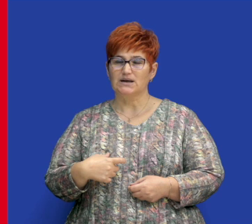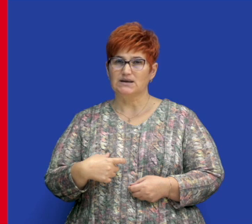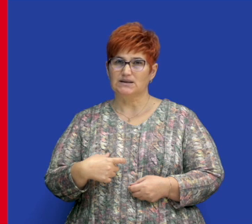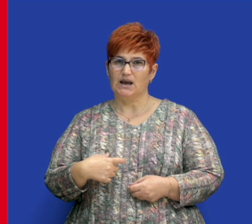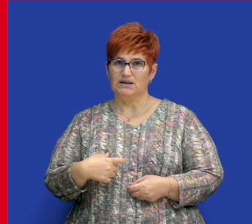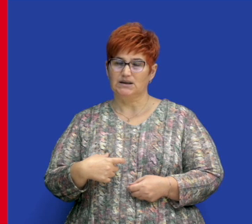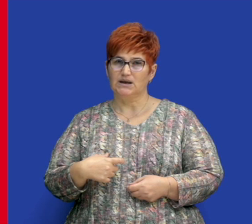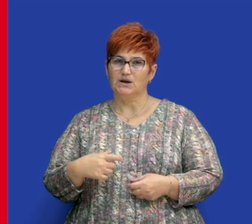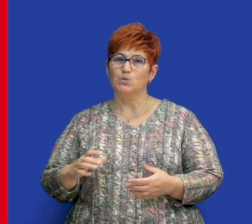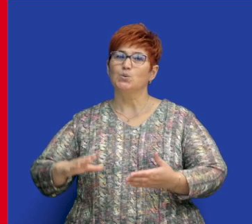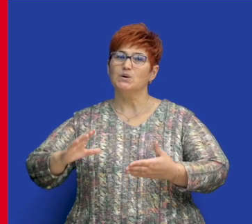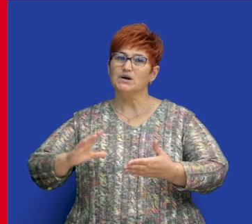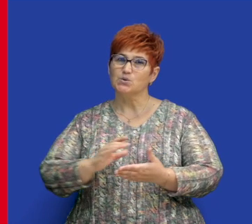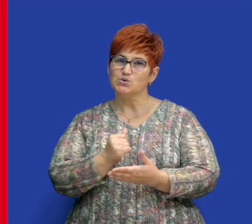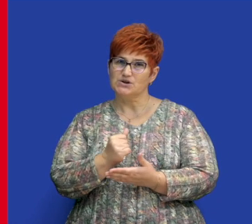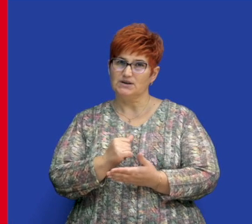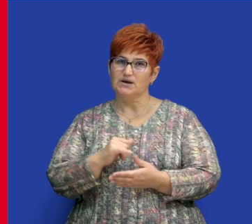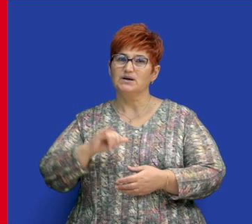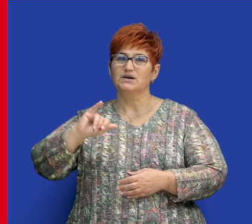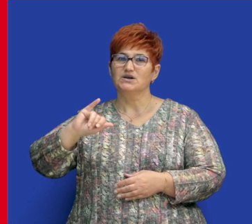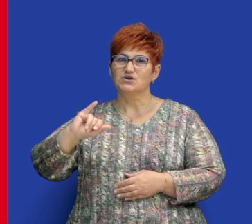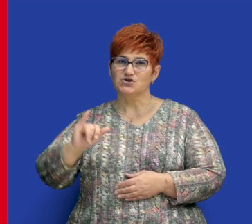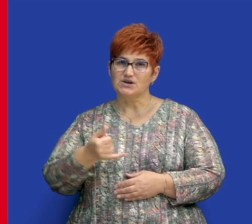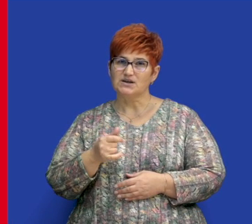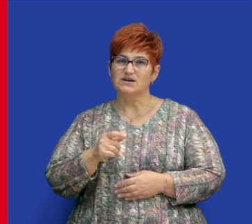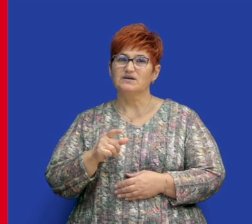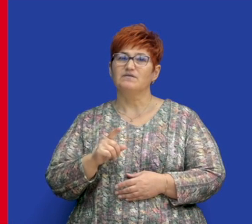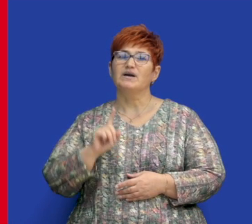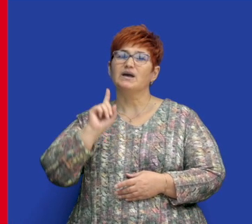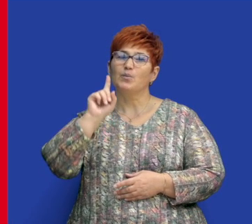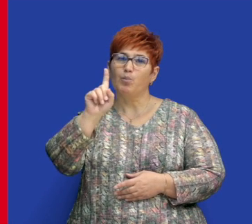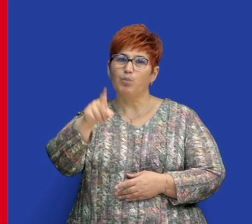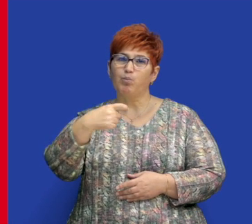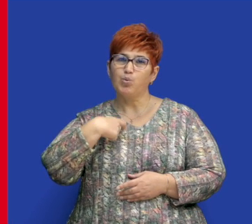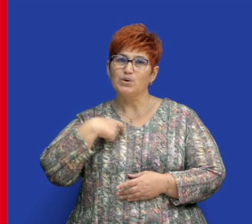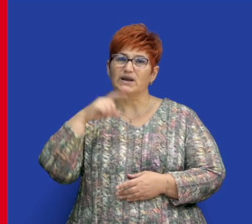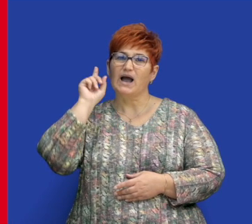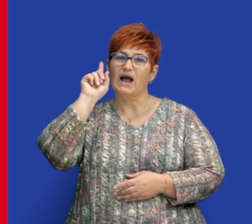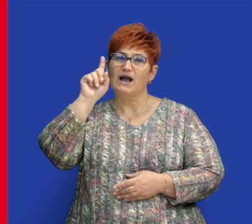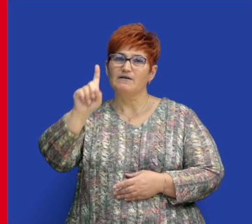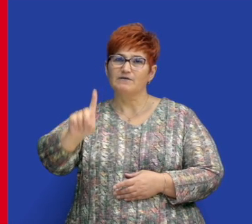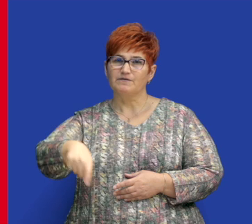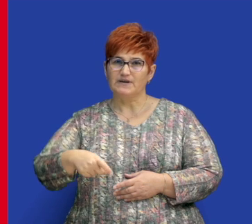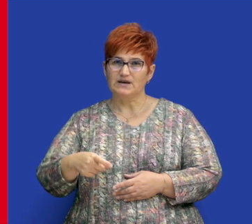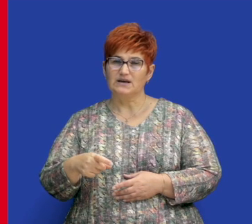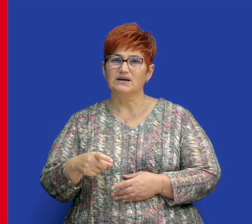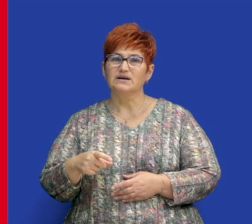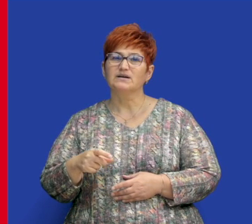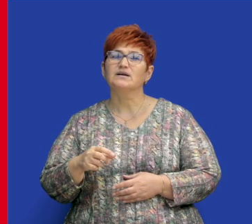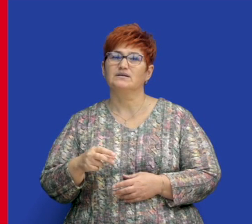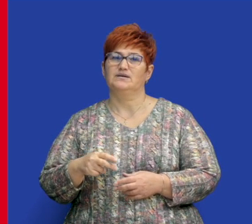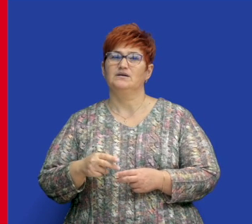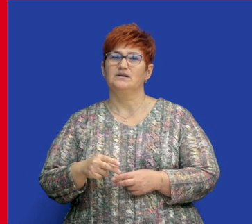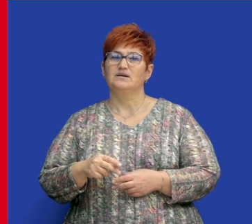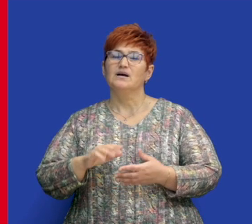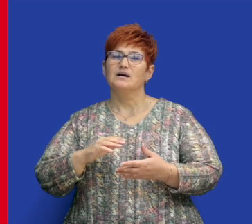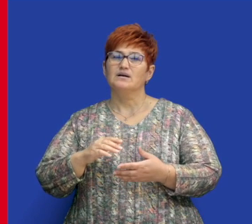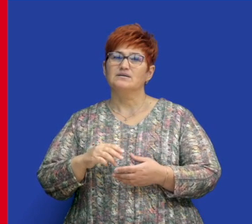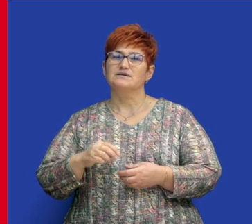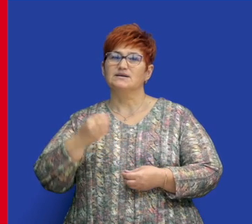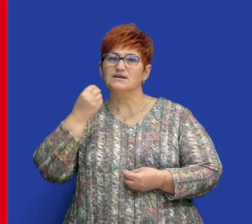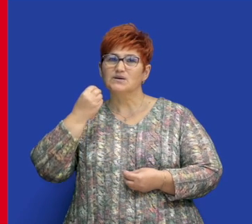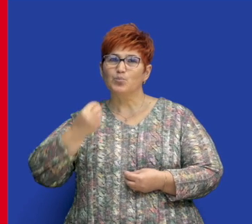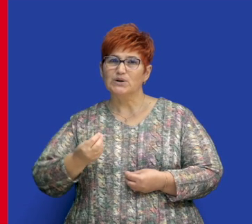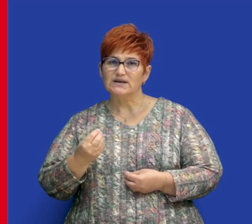ajándékhoz, ha a kapcsolat megengedi, ne mellékeljen névjegykártyát, és az ajándékon ne legyen cégének logója. Háziasszonynak